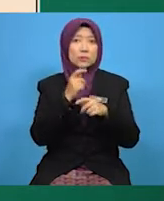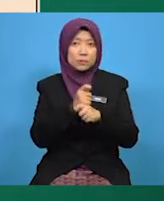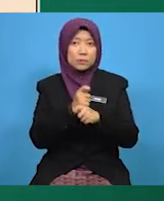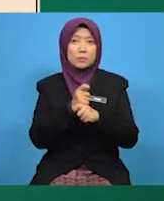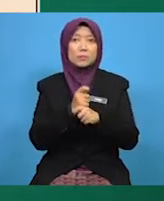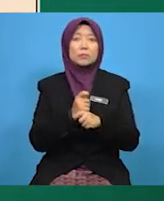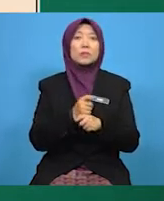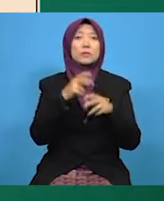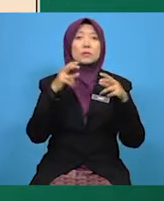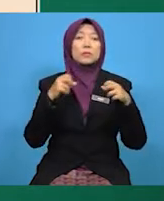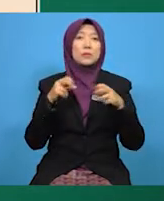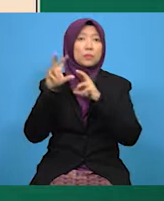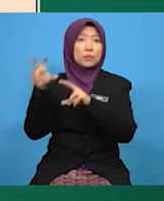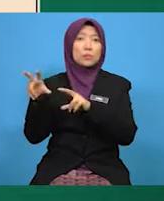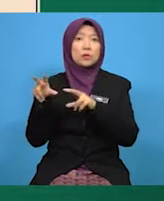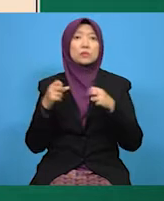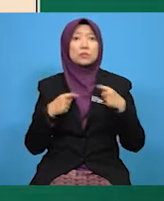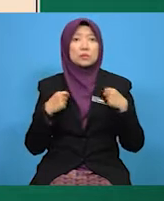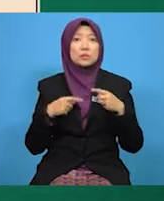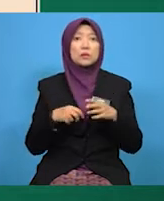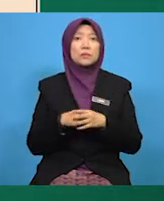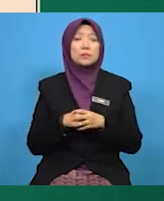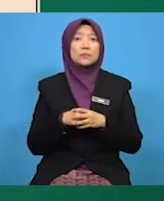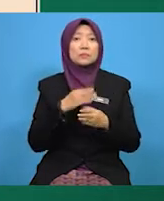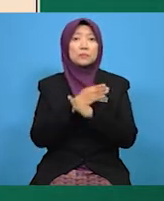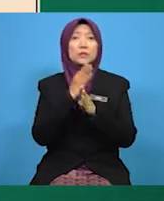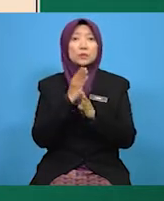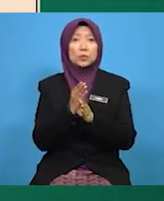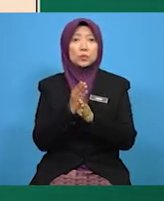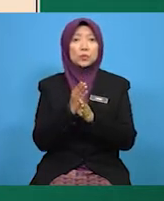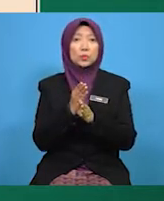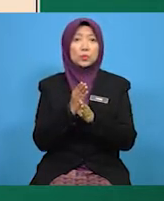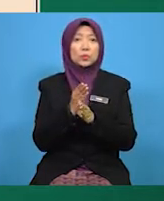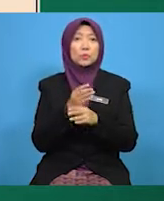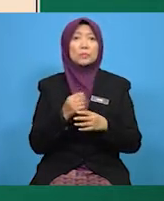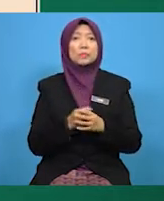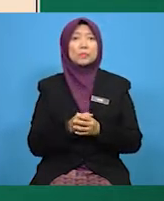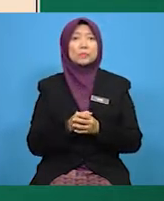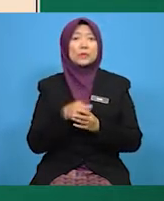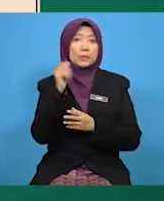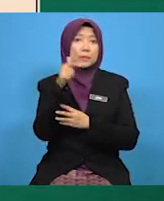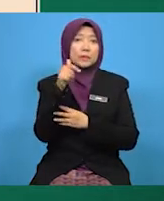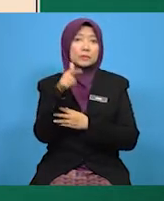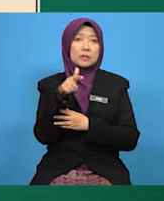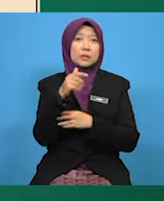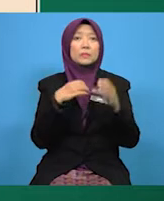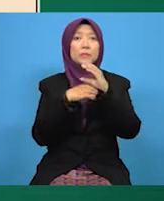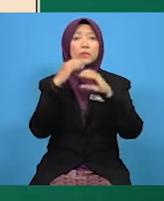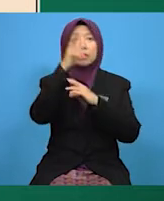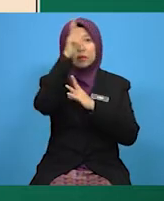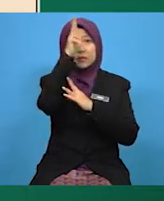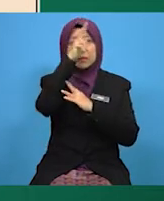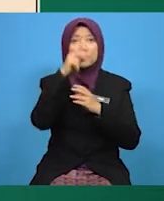ialah pelaburan swasta, manakala pembentukan modal tetap awam ialah perbelanjaan